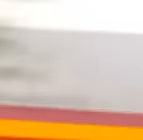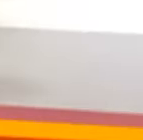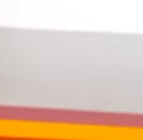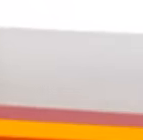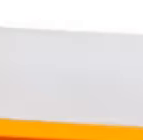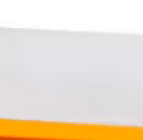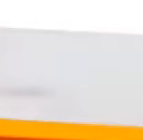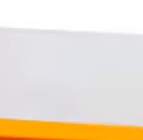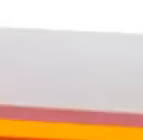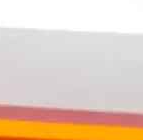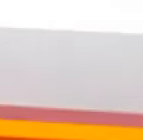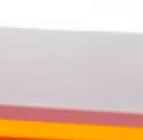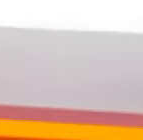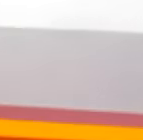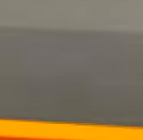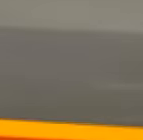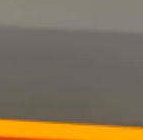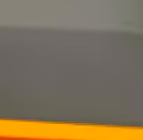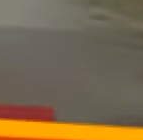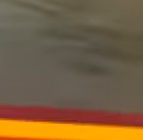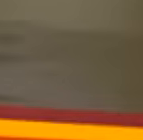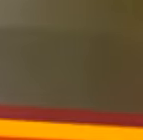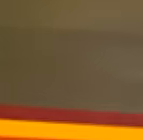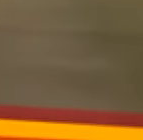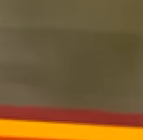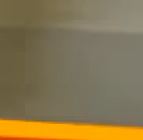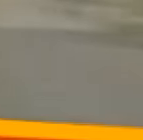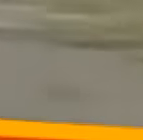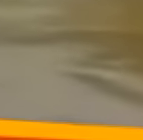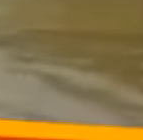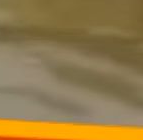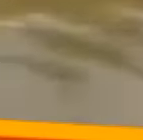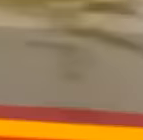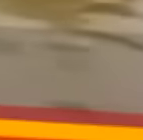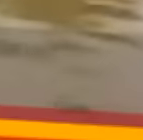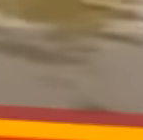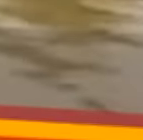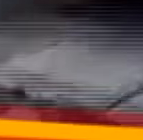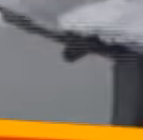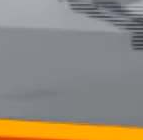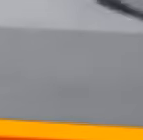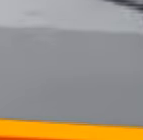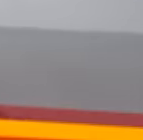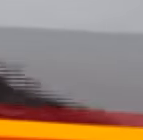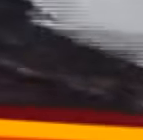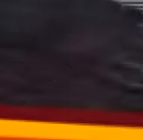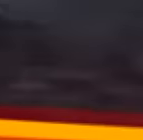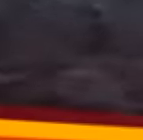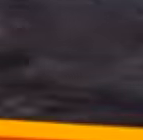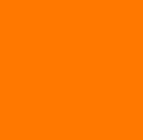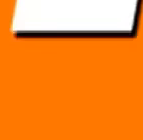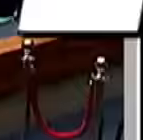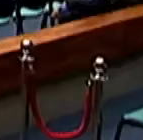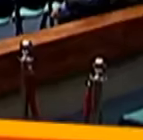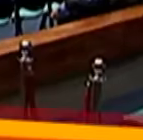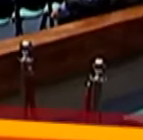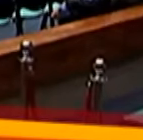Susunod, mga residente sa ilang bayan sa Agusan del Sur nalulumo na dahil sa di umuupang baha.